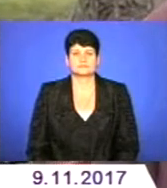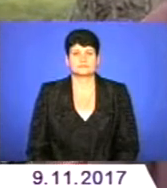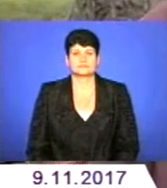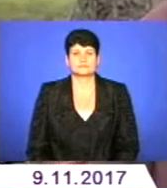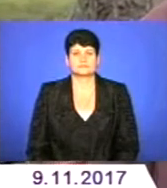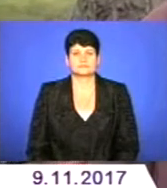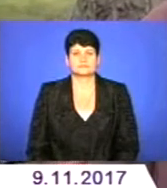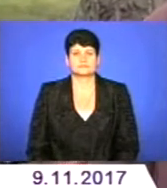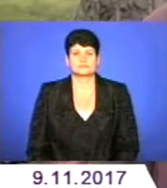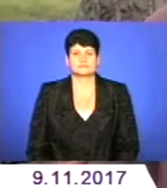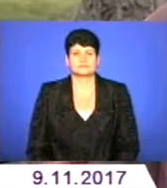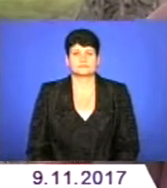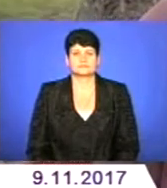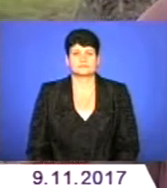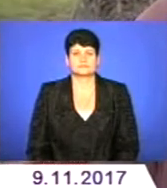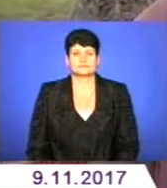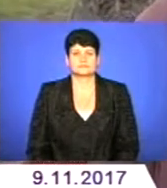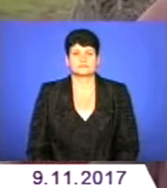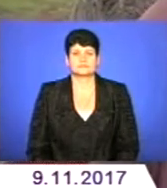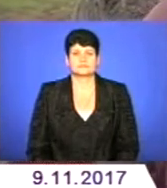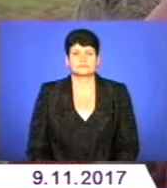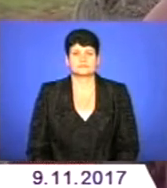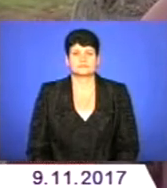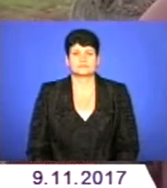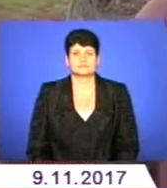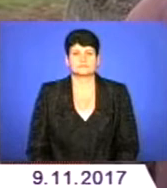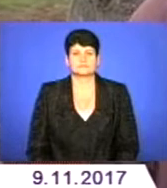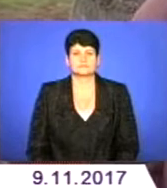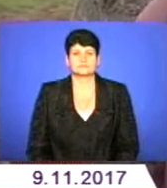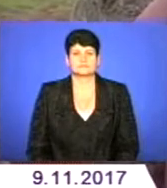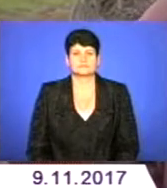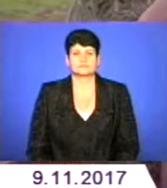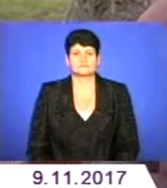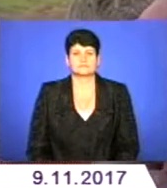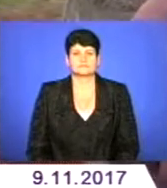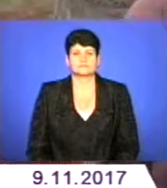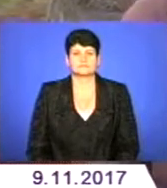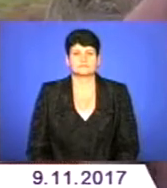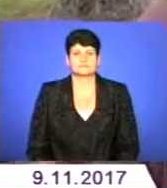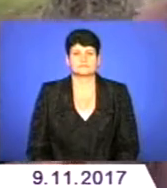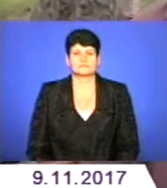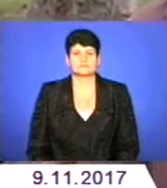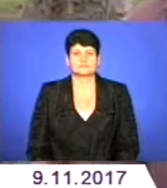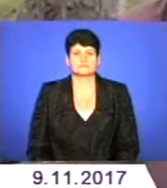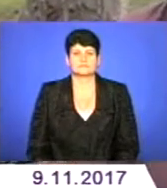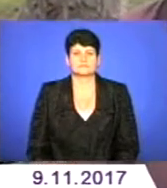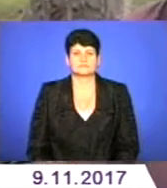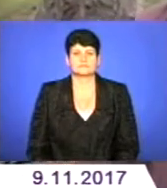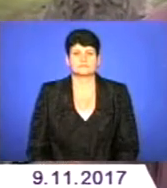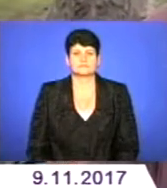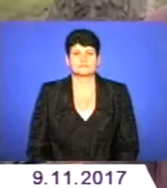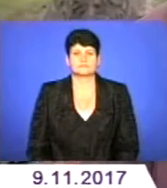кінець. Дуже багато треба бути економістом для того, щоб то все вести, де